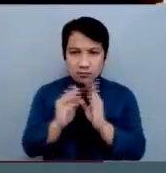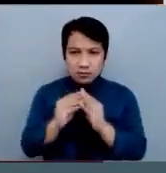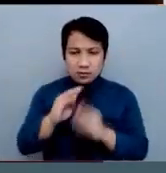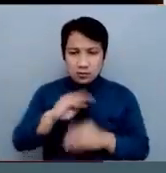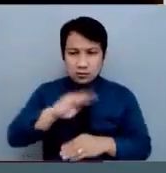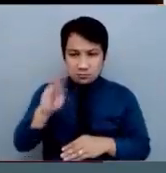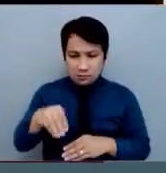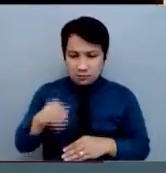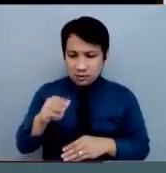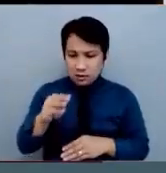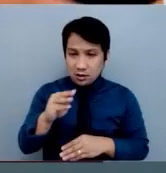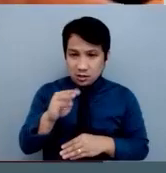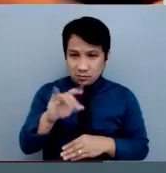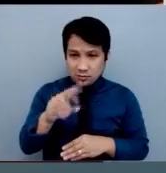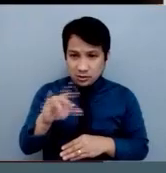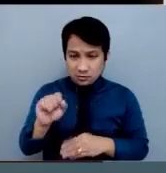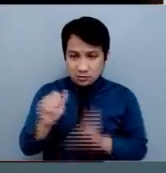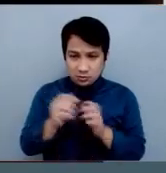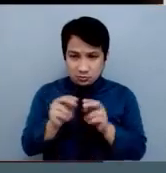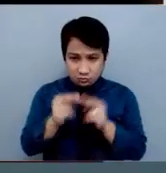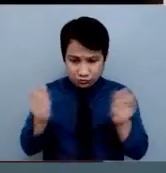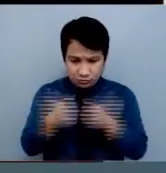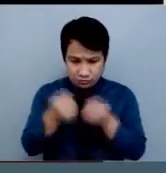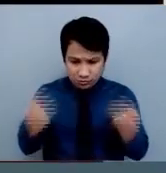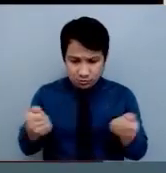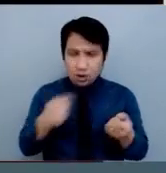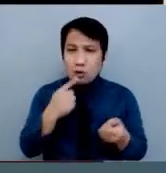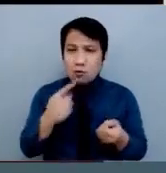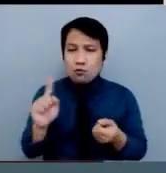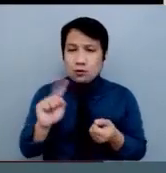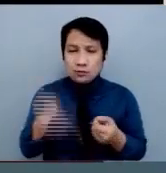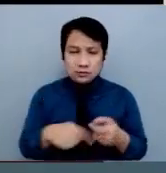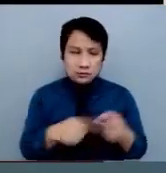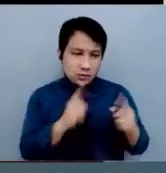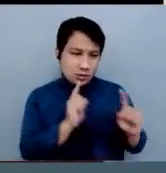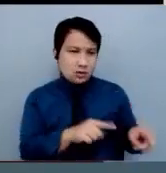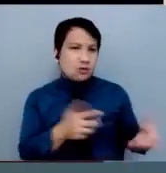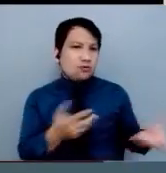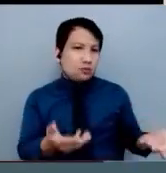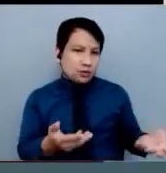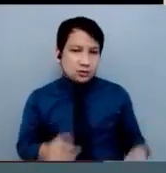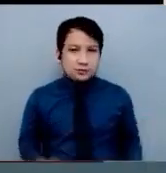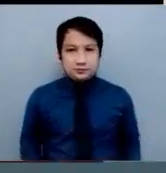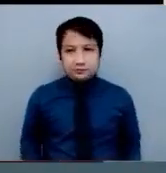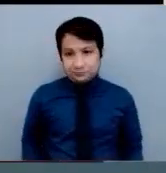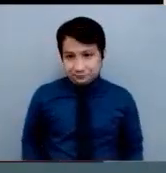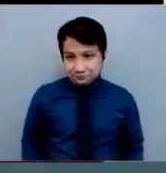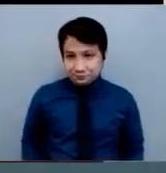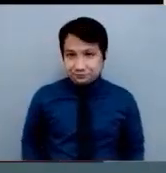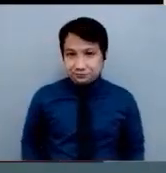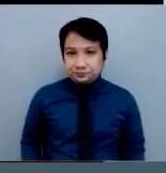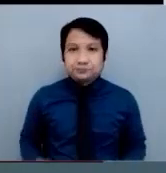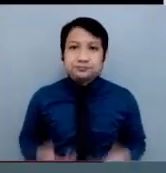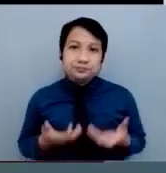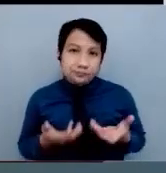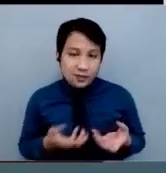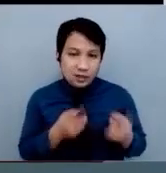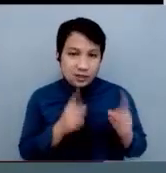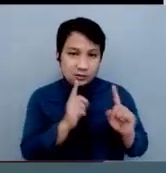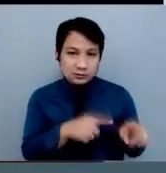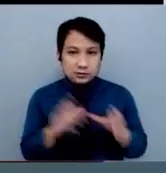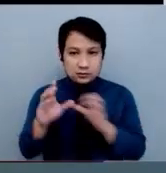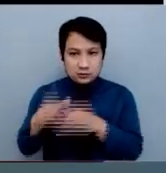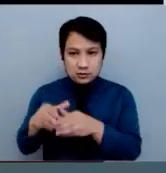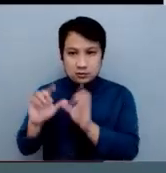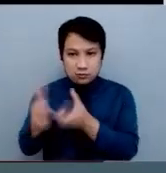Bulletin, ilalabas na to. Ano ba ang nangyayari? Ang sagot niya sa akin, wala. Wala pang sagot ang steering